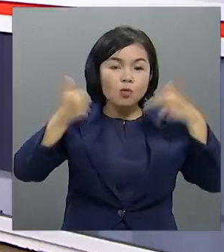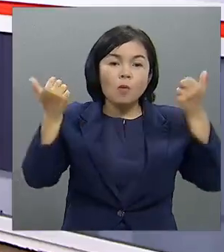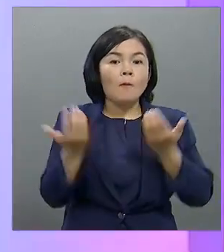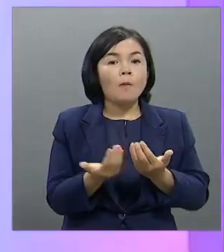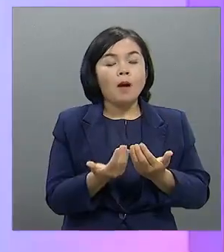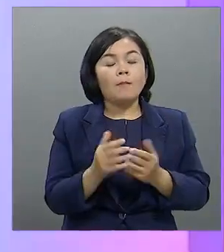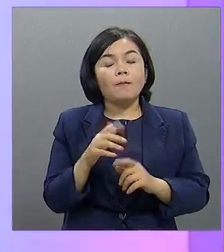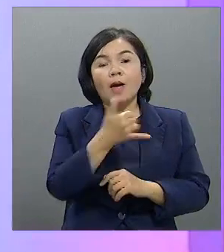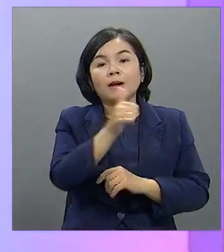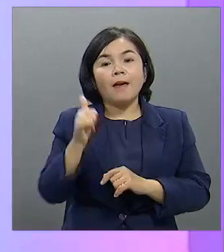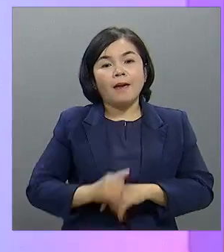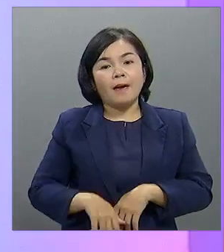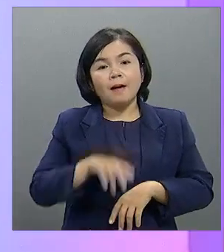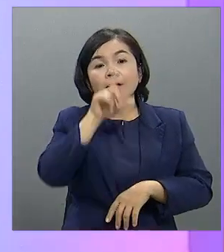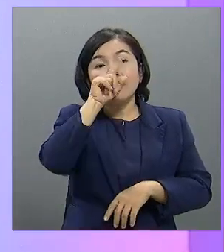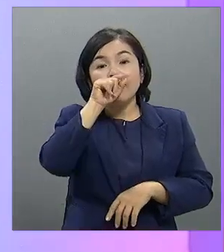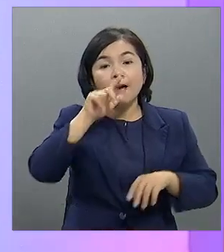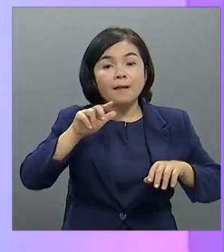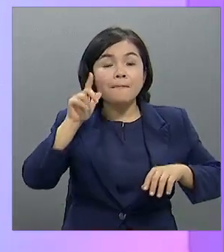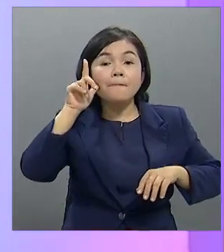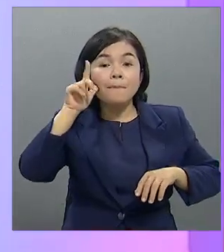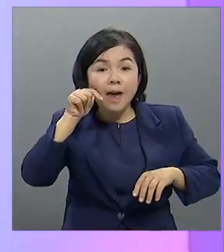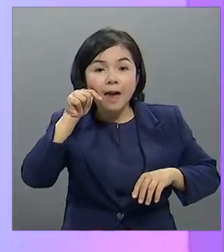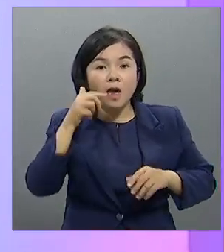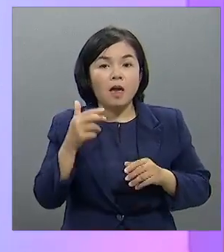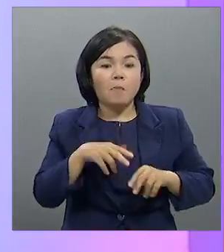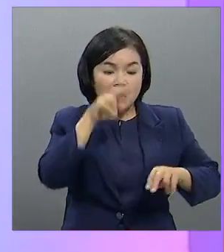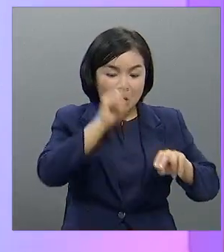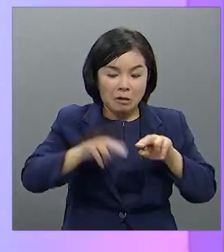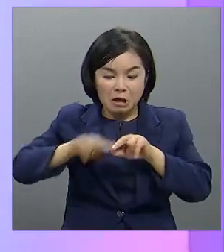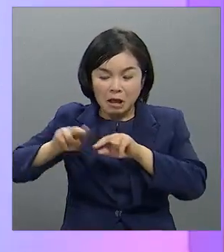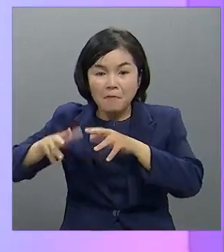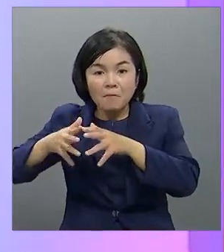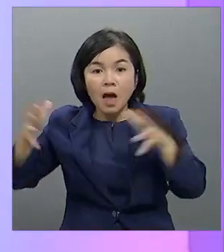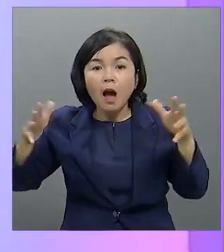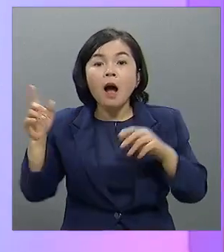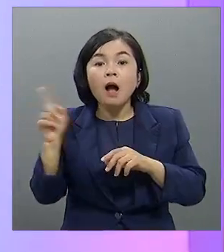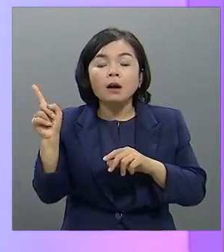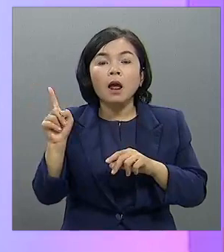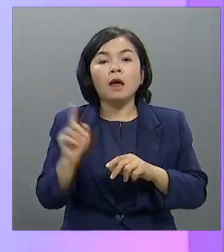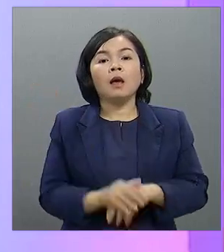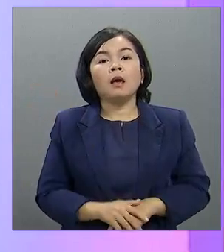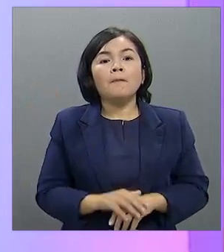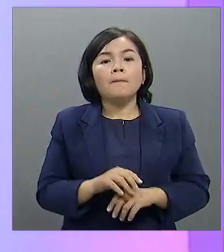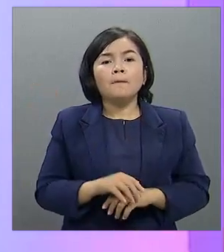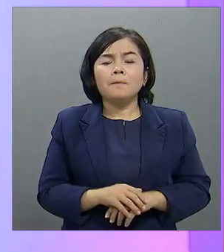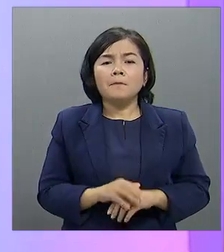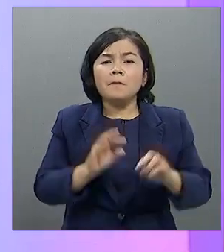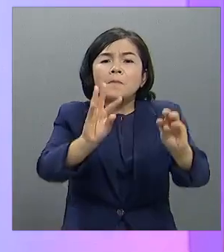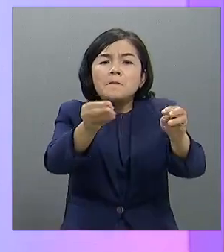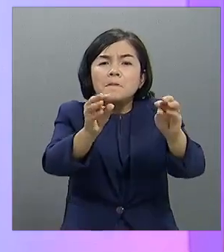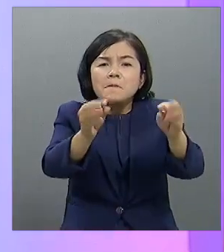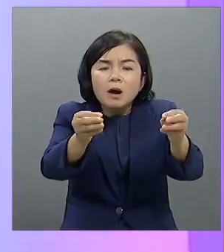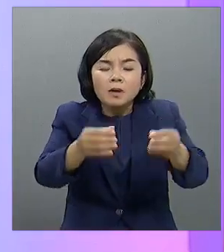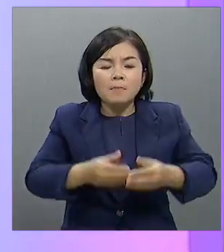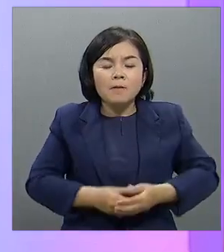หมือนกันอันนี้เป็นโจทย์ที่ฟาร์มไก่แห่งหนึ่งเขาทดลองเปิดธรรมะให้ไก่ฟังแล้วก็ลองเปรียบเทียบกันดูว่าไก่เนี่ยจะออก